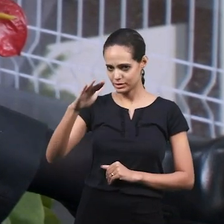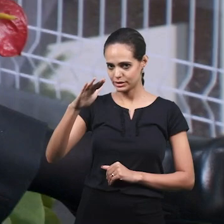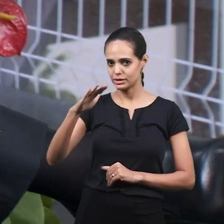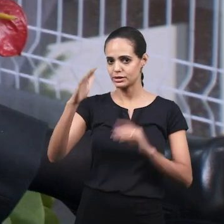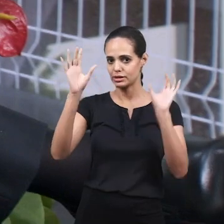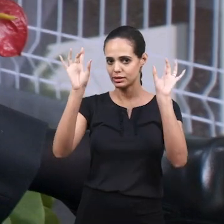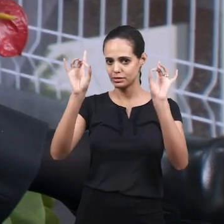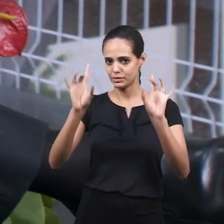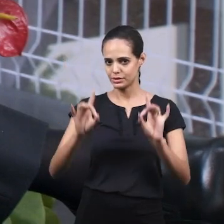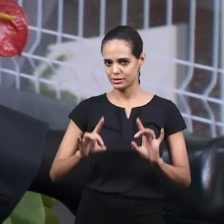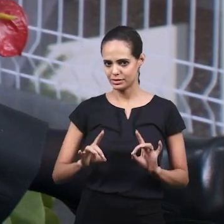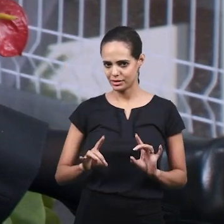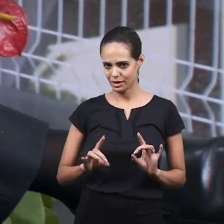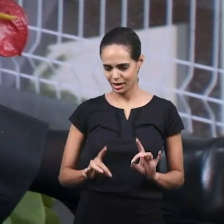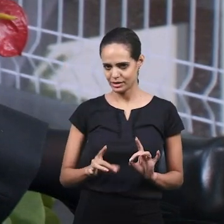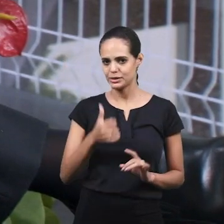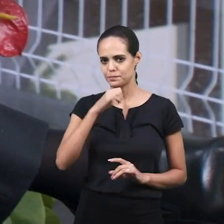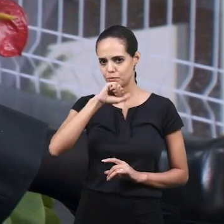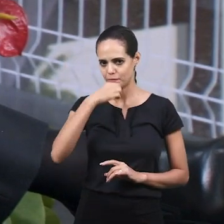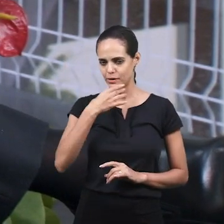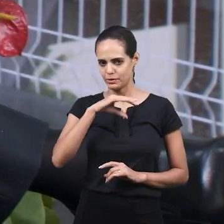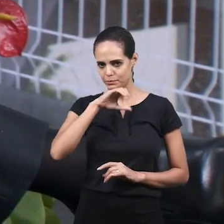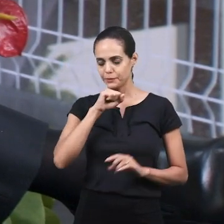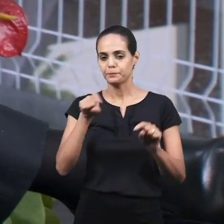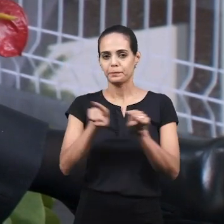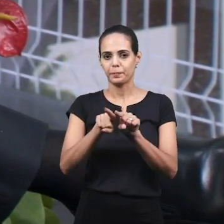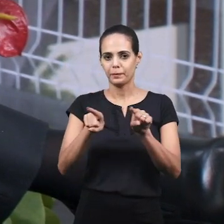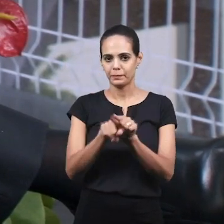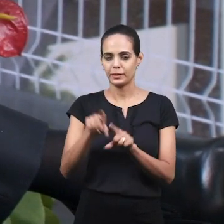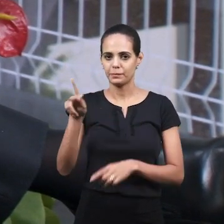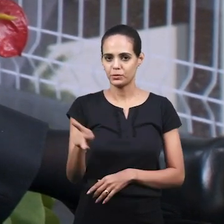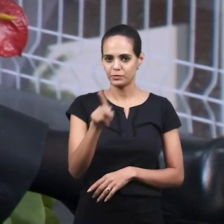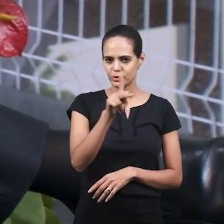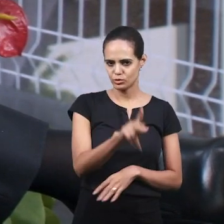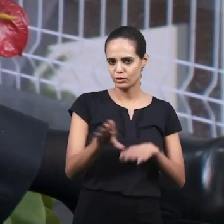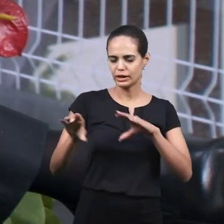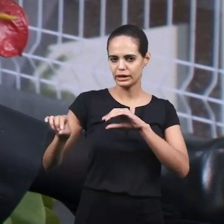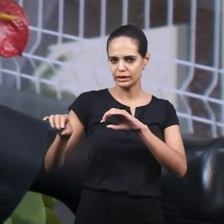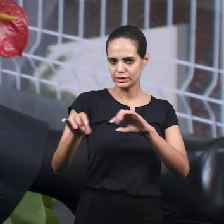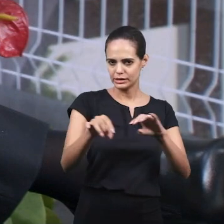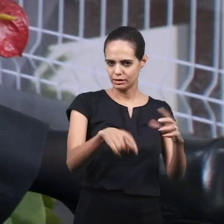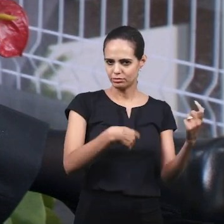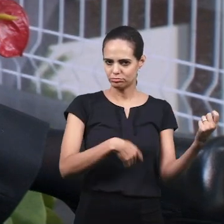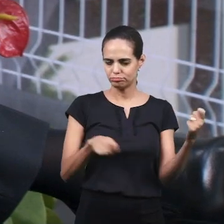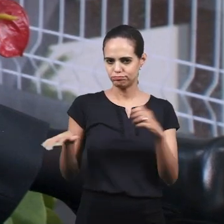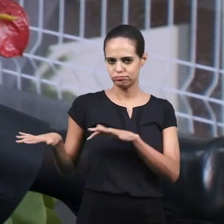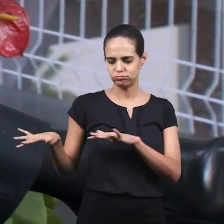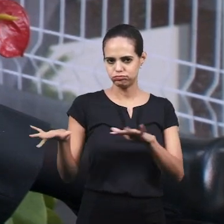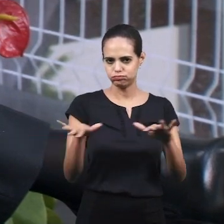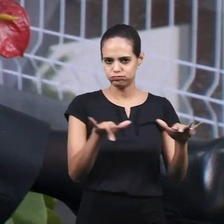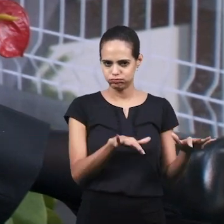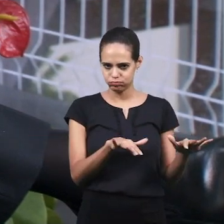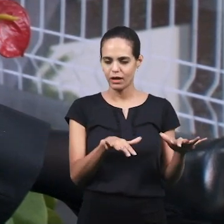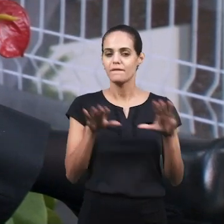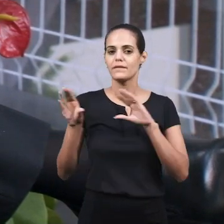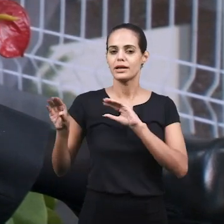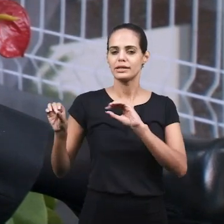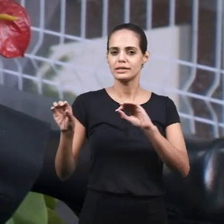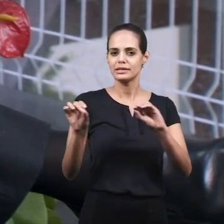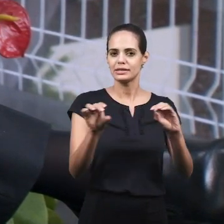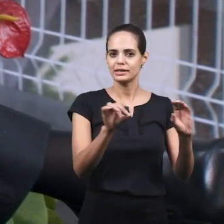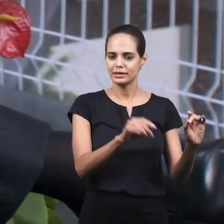spéciaux. Dans le volet Parfaite louange, la professeure Zanaïna Zumak va enseigner la louange Genou-lampe, maintenant pour les